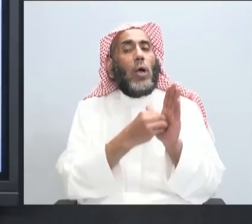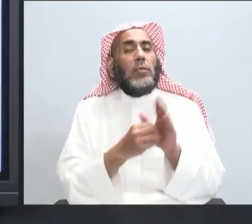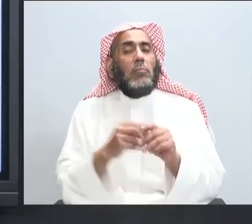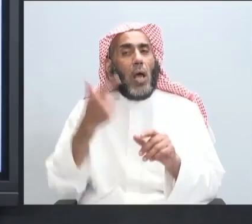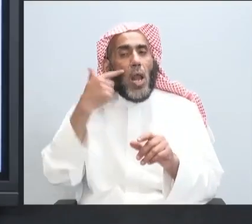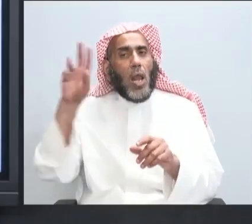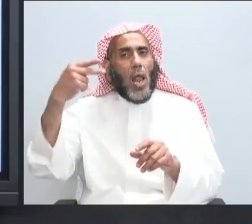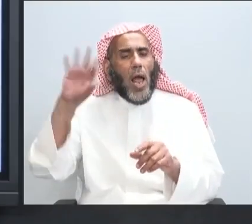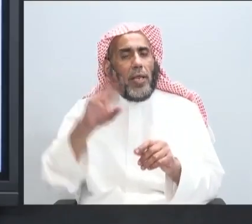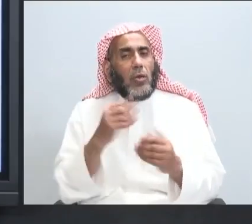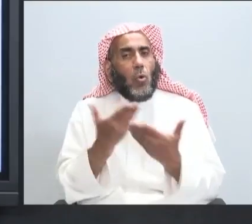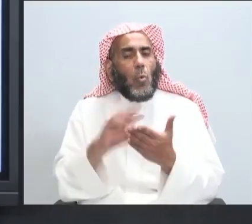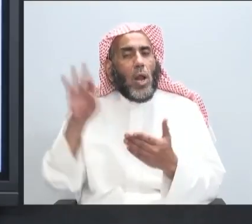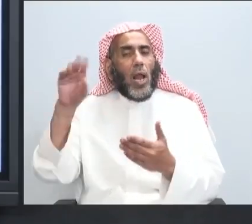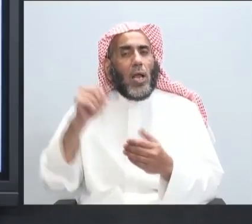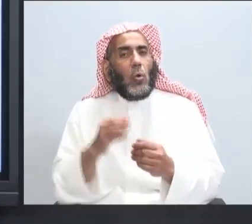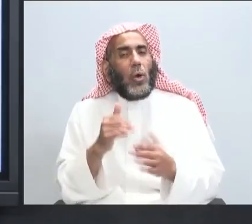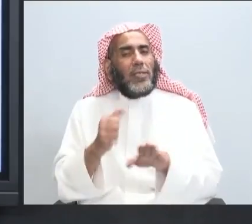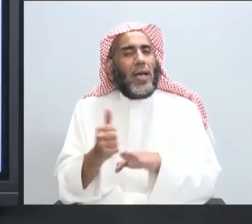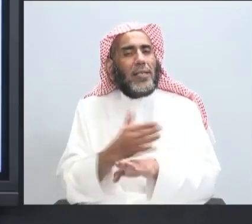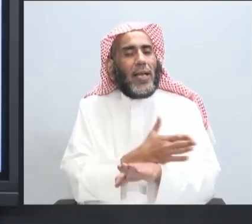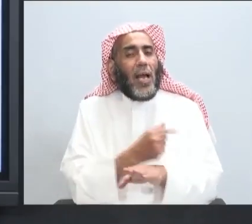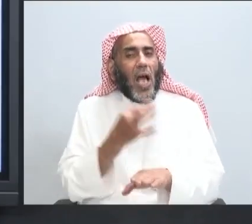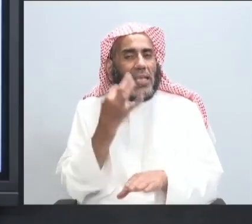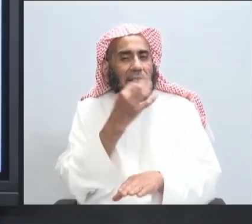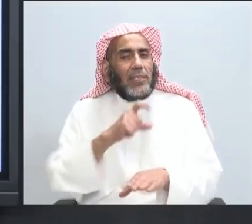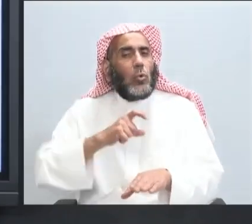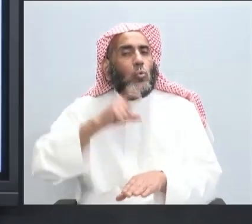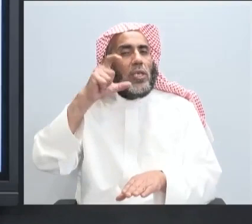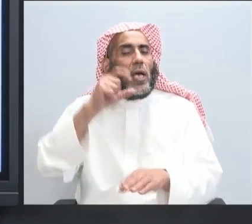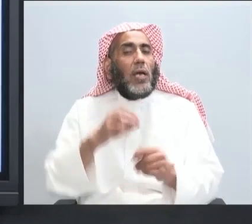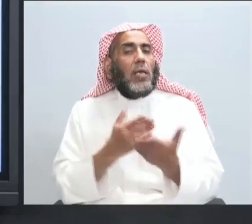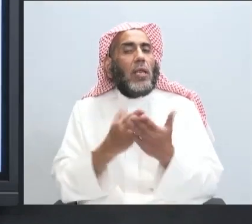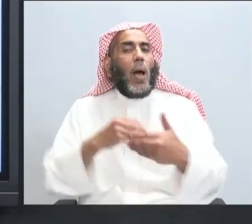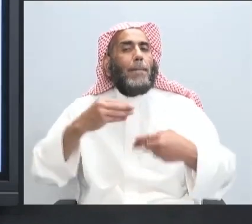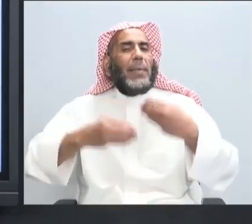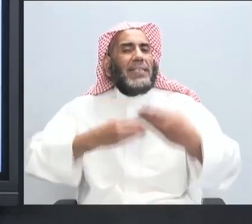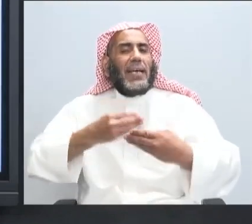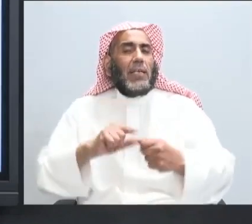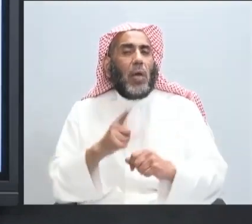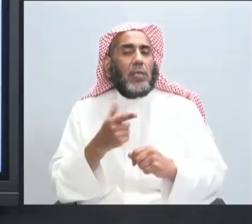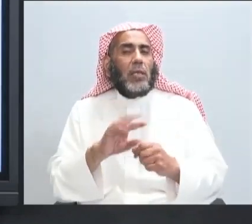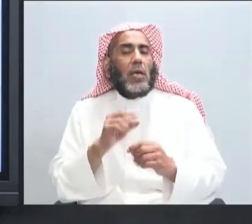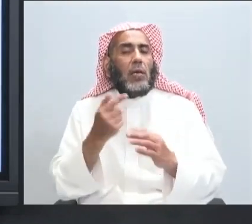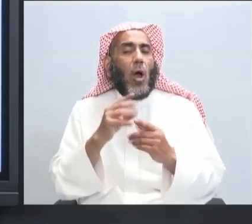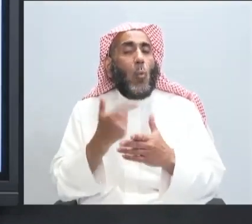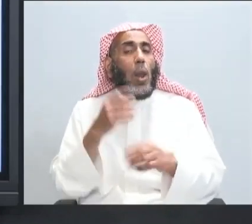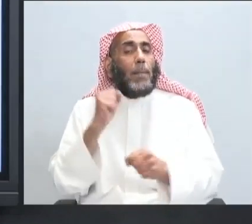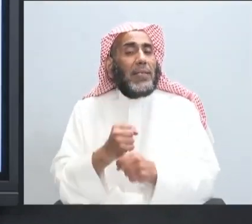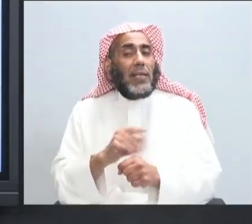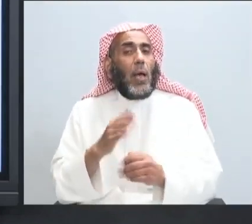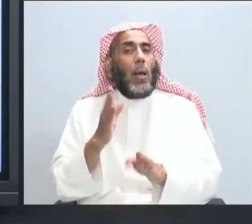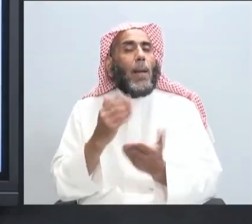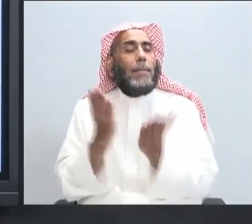العين كما عرفنا أنه اتخذ فيه الطريقة الصوتية وثم نظام التقليبات. خلي بن أحمد أول ما اتخذ